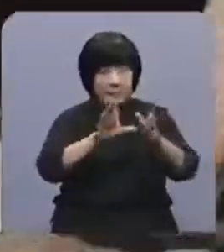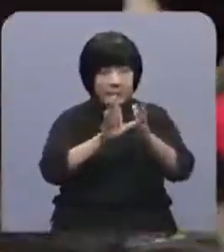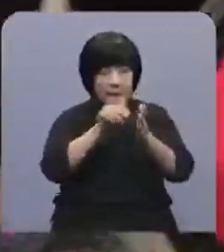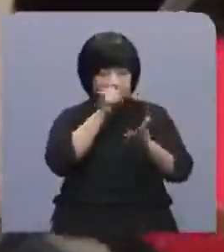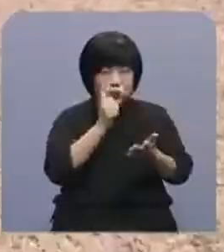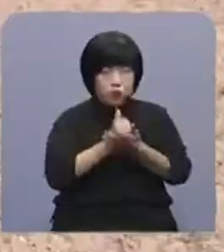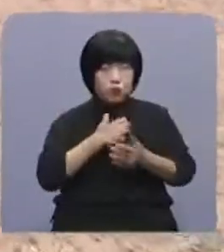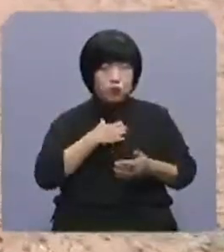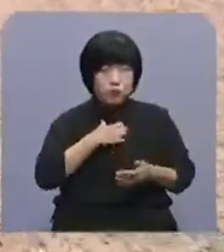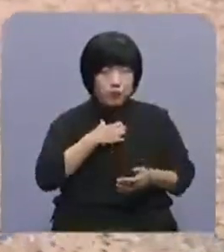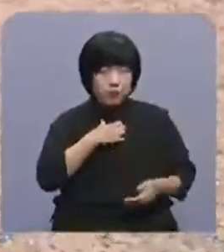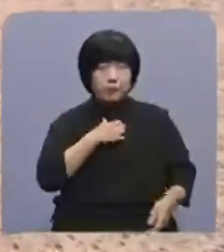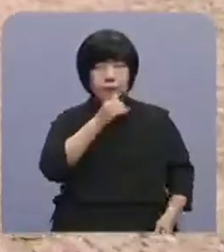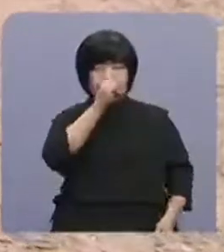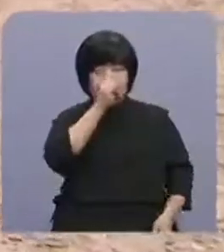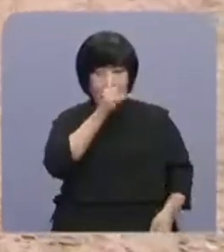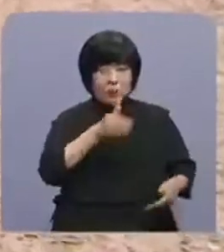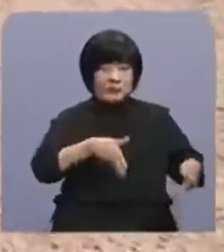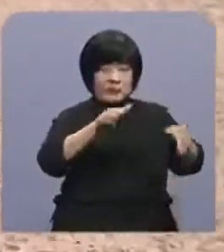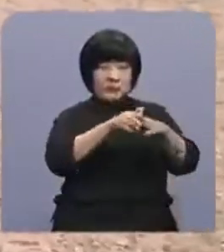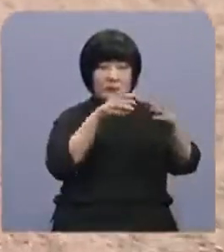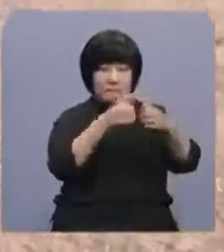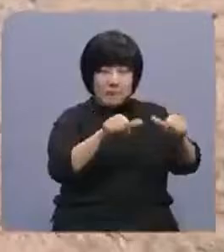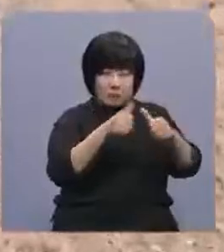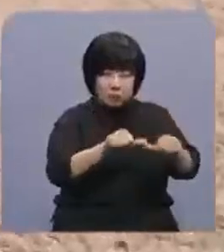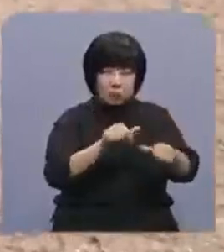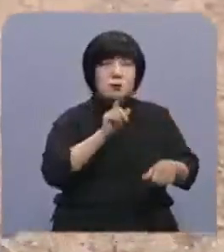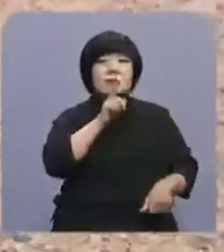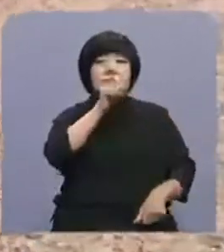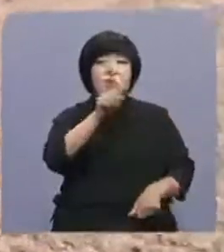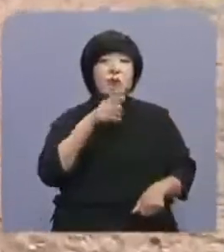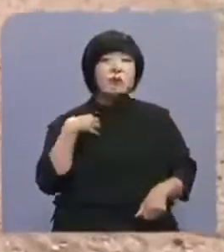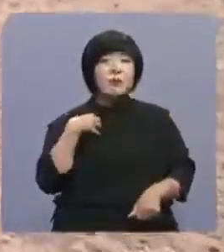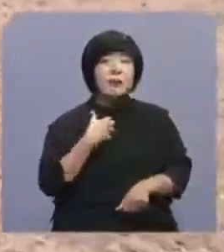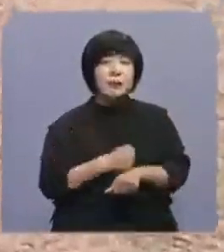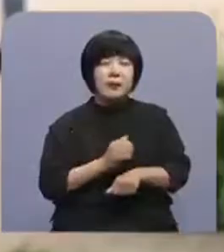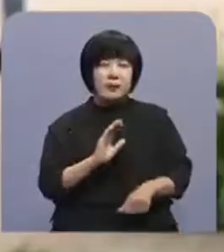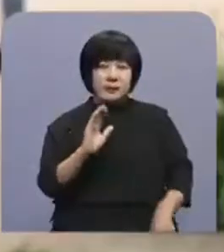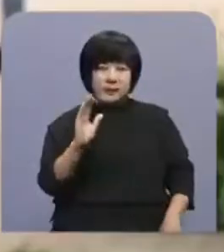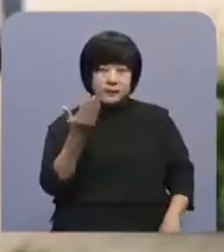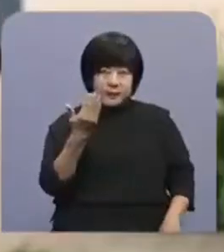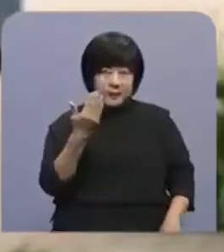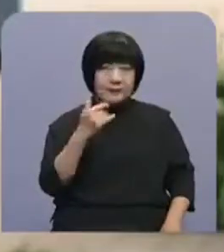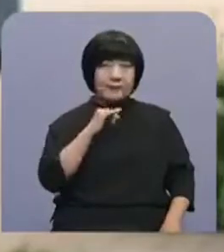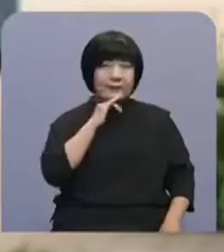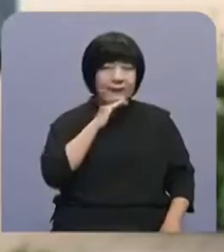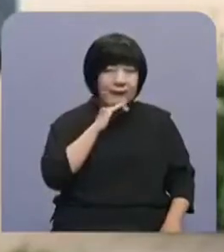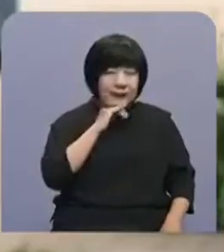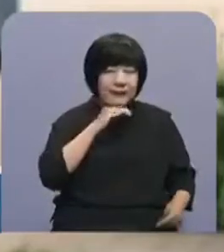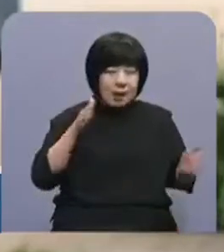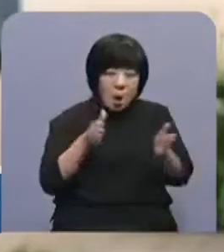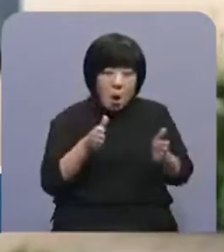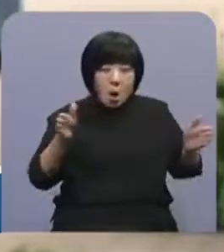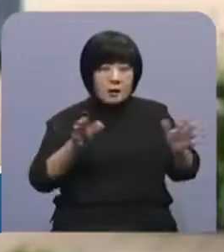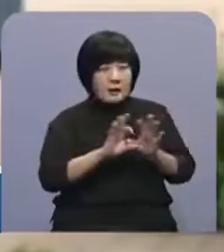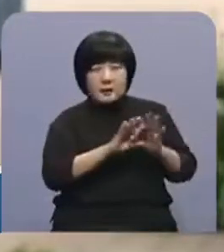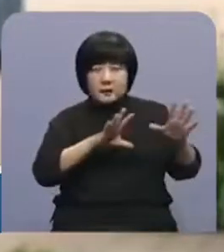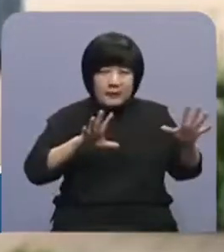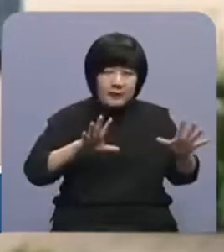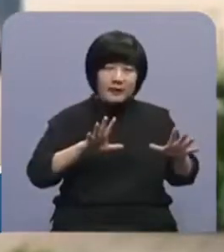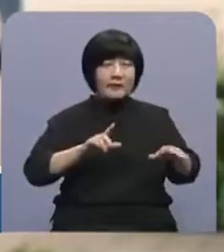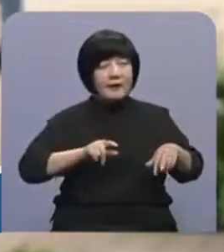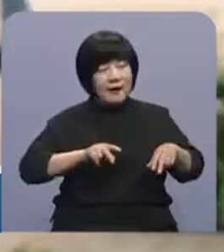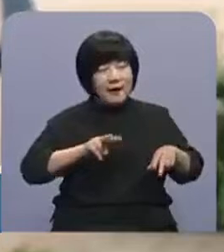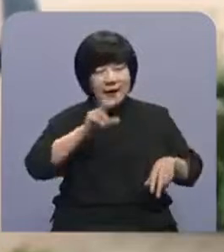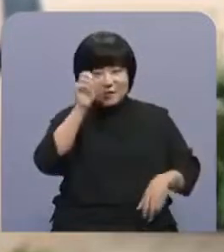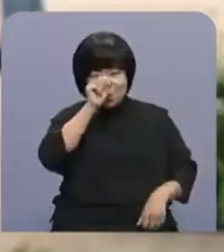위험 요소나 시설물 파손 등을 보고 신고하는 역할을 맡게 됩니다. 반려견의 나이나 크기에 관계없이 산책을 좋아하는